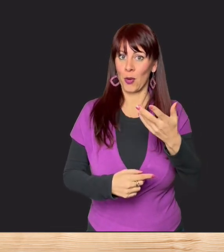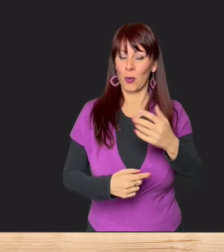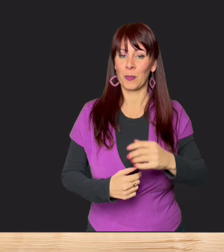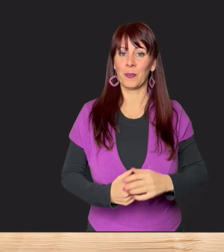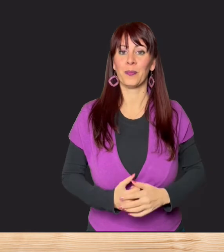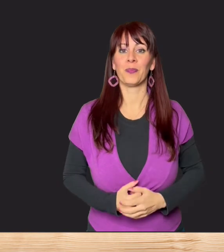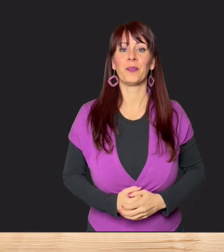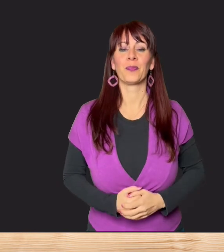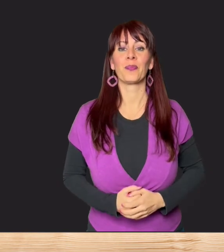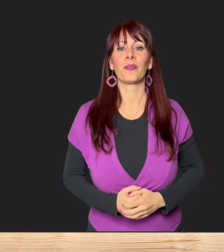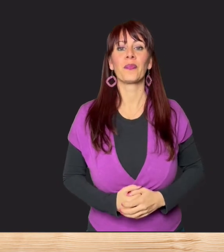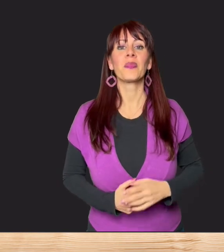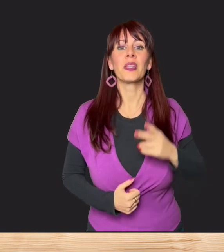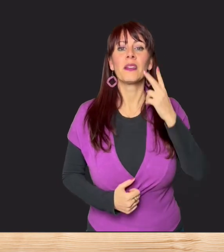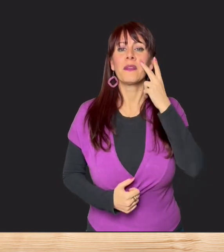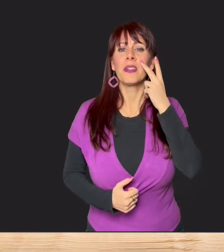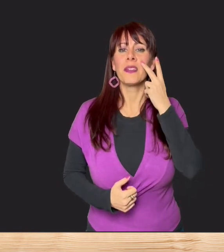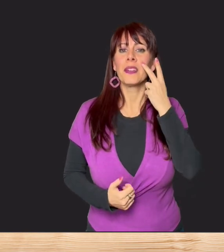cosa